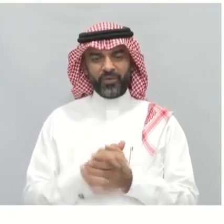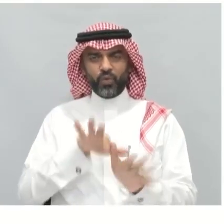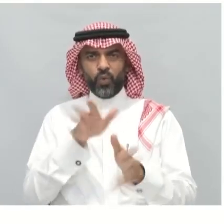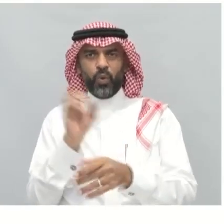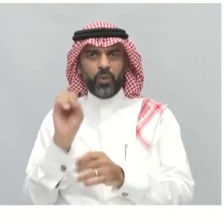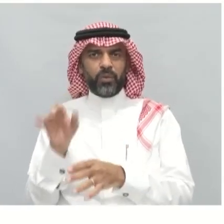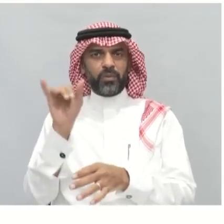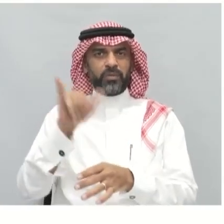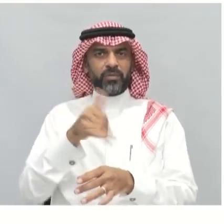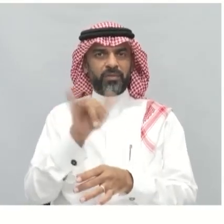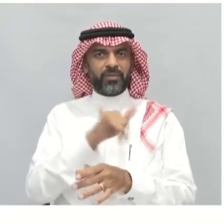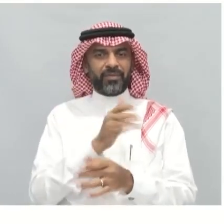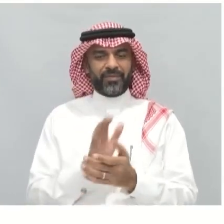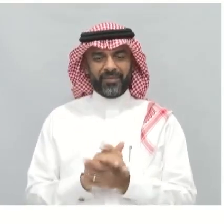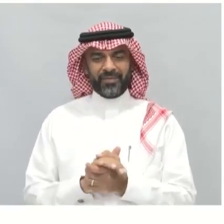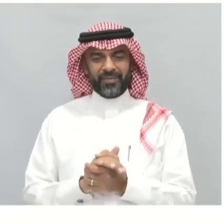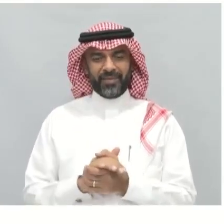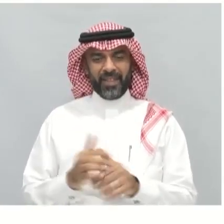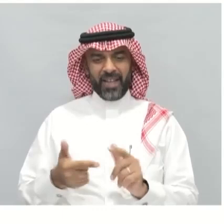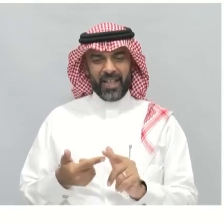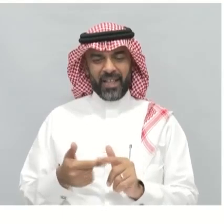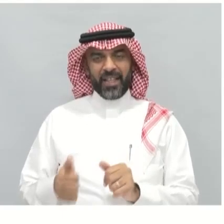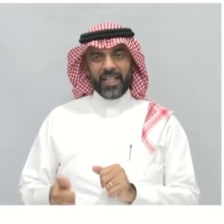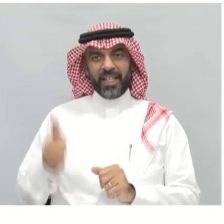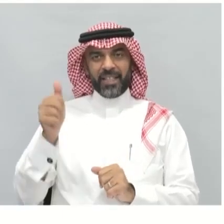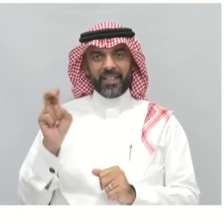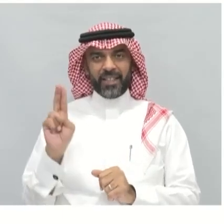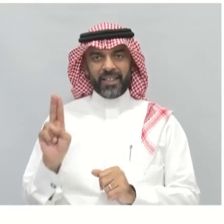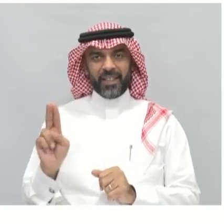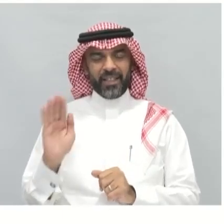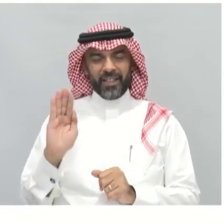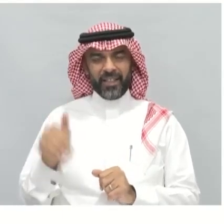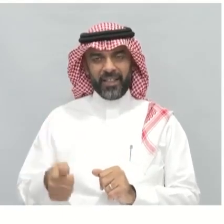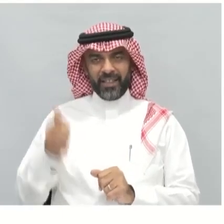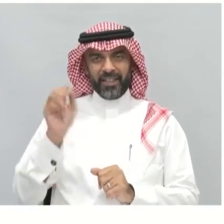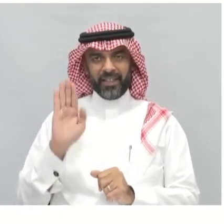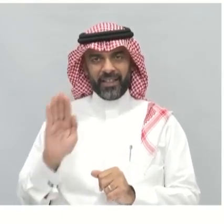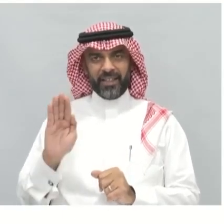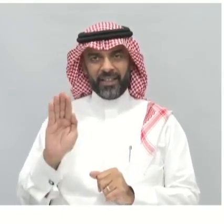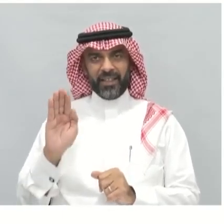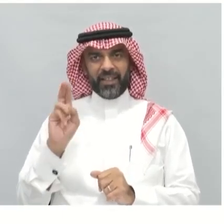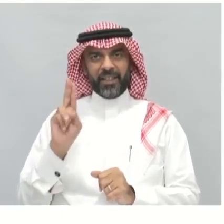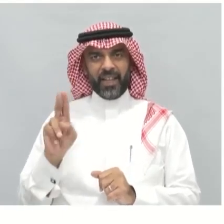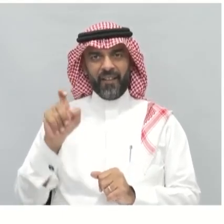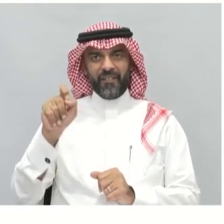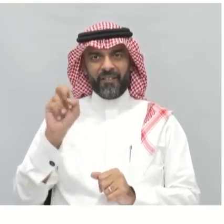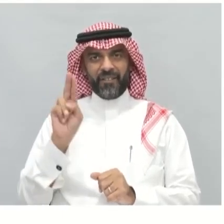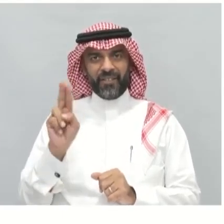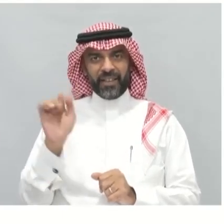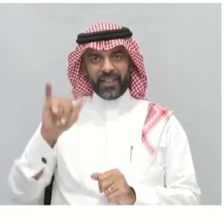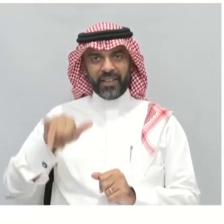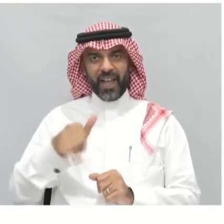اسماء الجمله الثانيه تقول استفتى الطالب شيخه